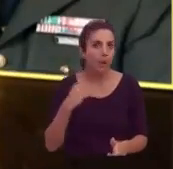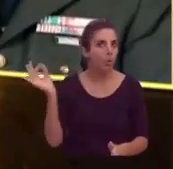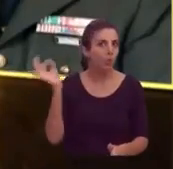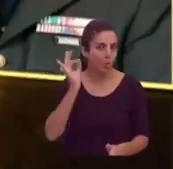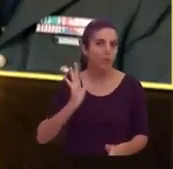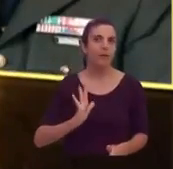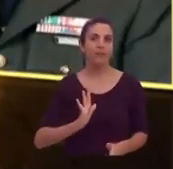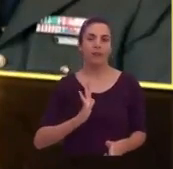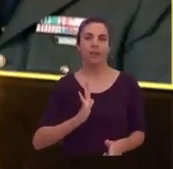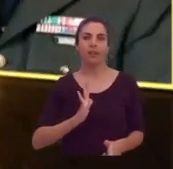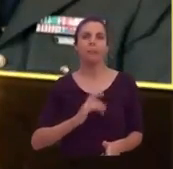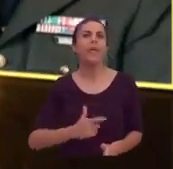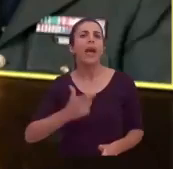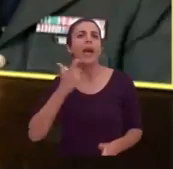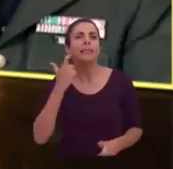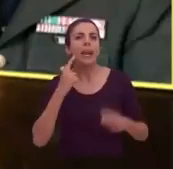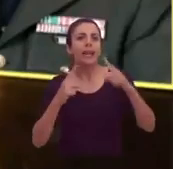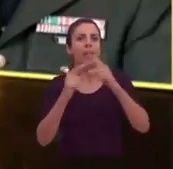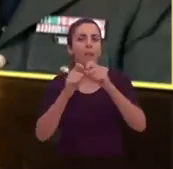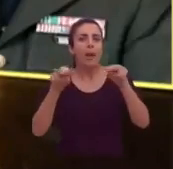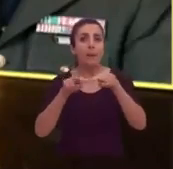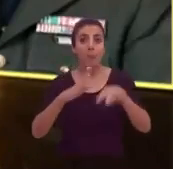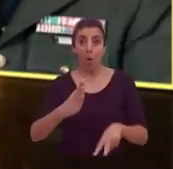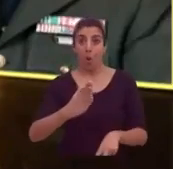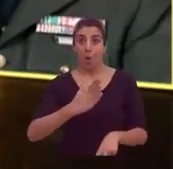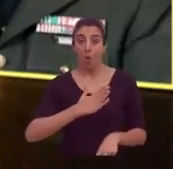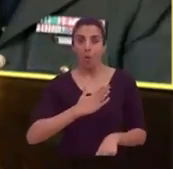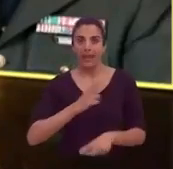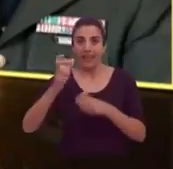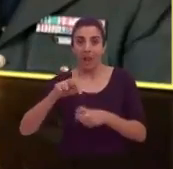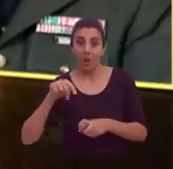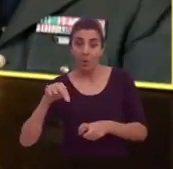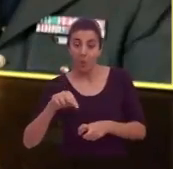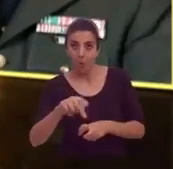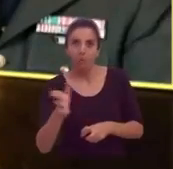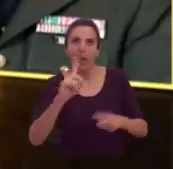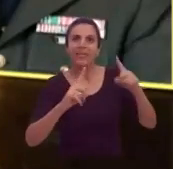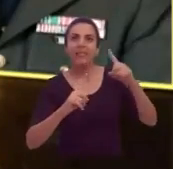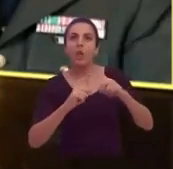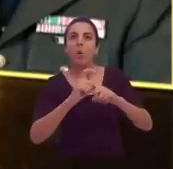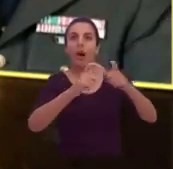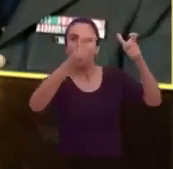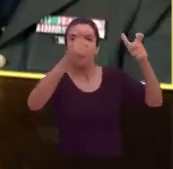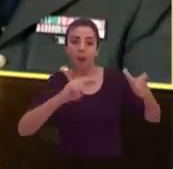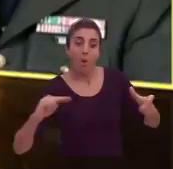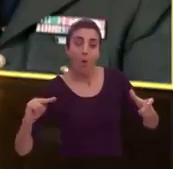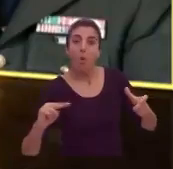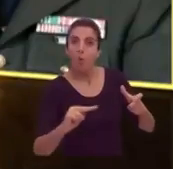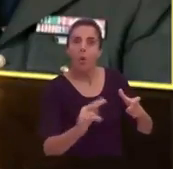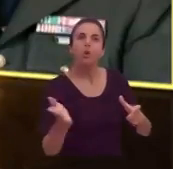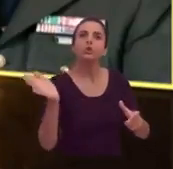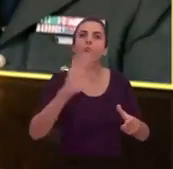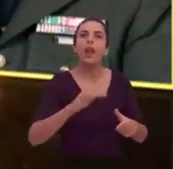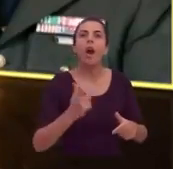duyuyoruz. Eski Türkiye Büyük Millet Meclisi önünden istasyona, oradan Tandoğan Meydanı yolu ile Anıtkabir